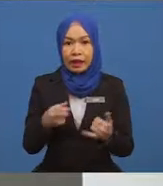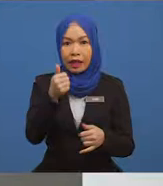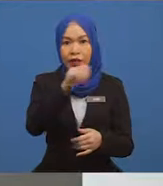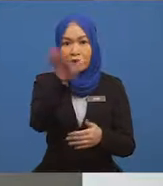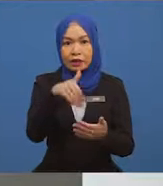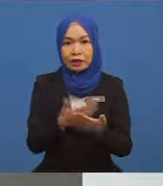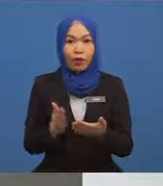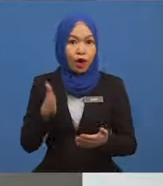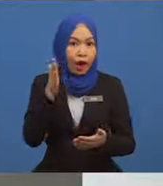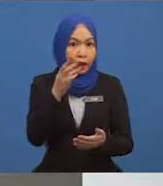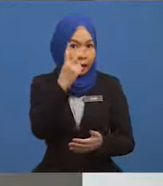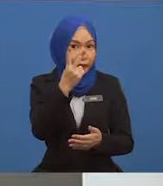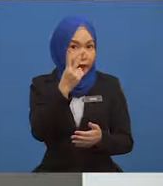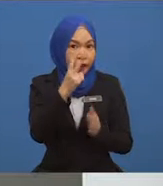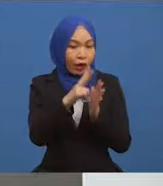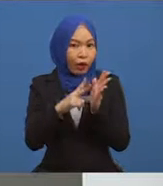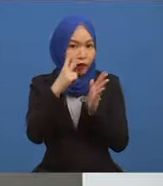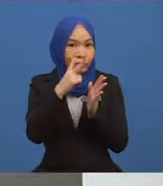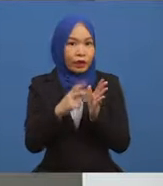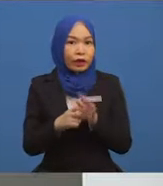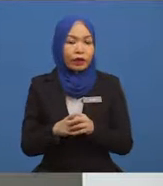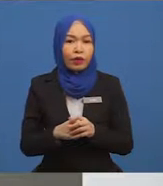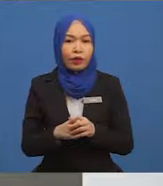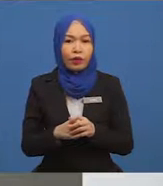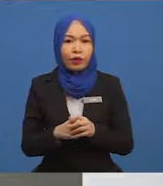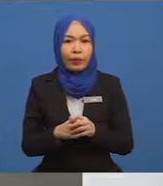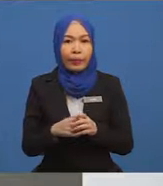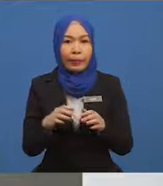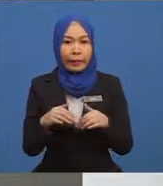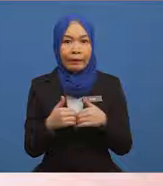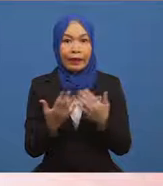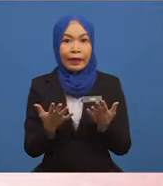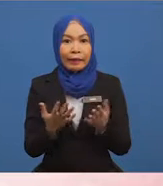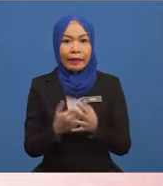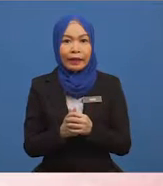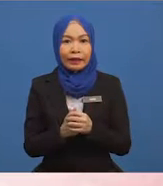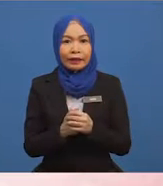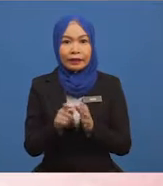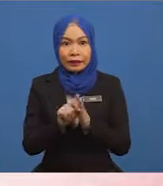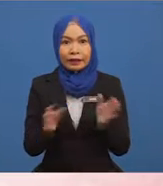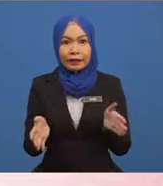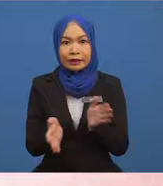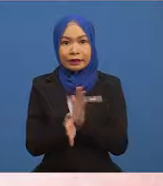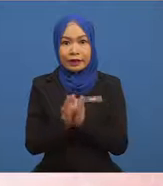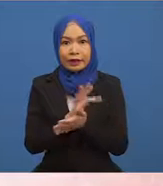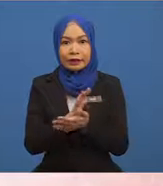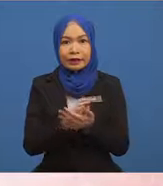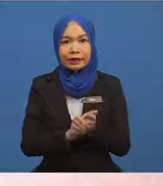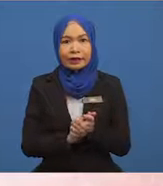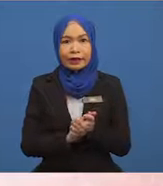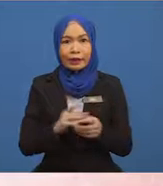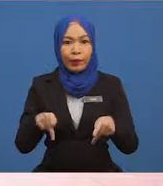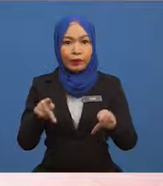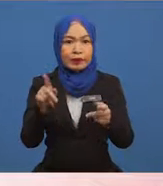eksperimen proses fermentasi pada yeast di dalam makmal. Sebelum itu, mari